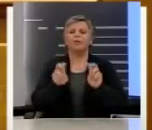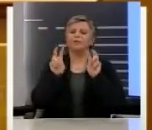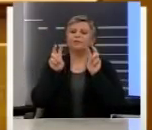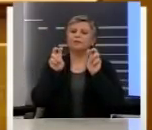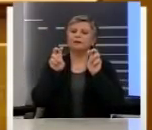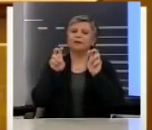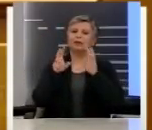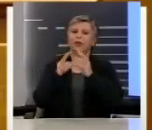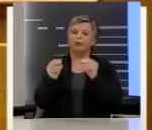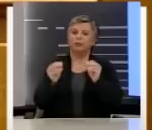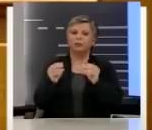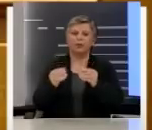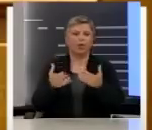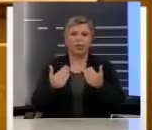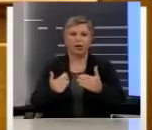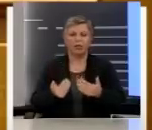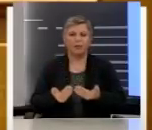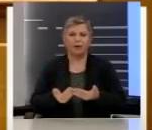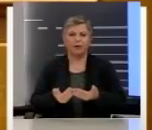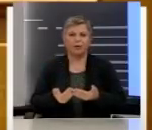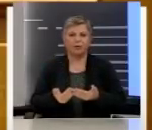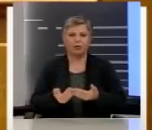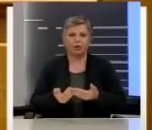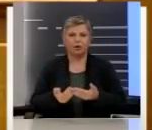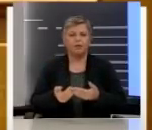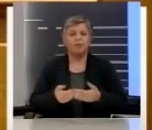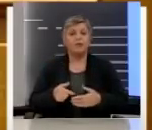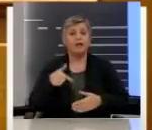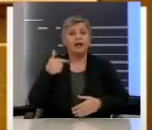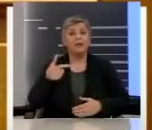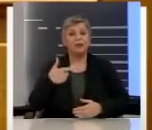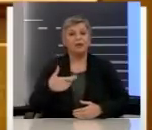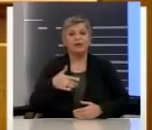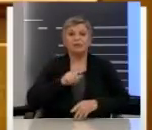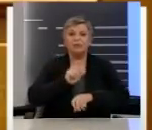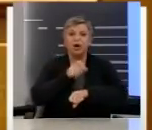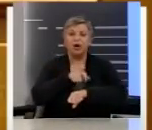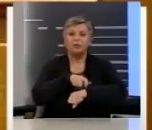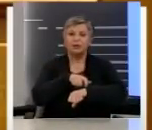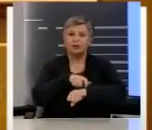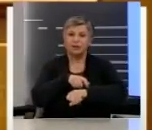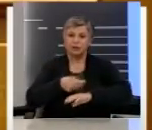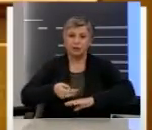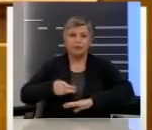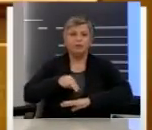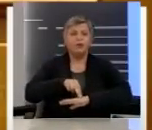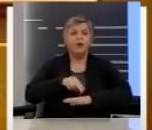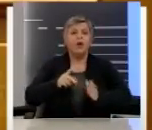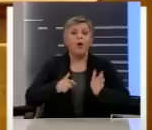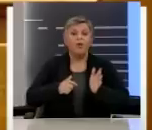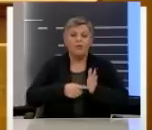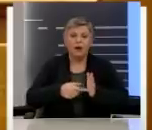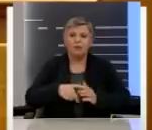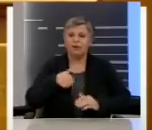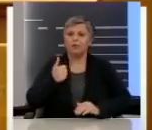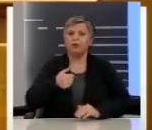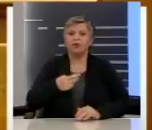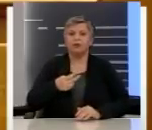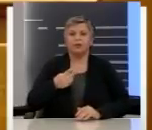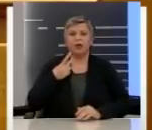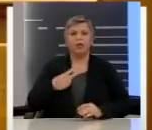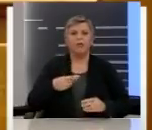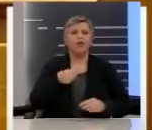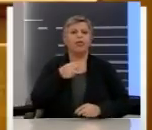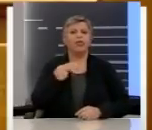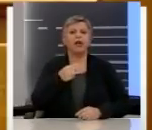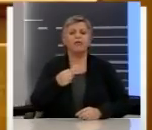Καλούμαστε να διασφαλίσουμε το δικαίωμα στον αυτοπροσδιορισμό για